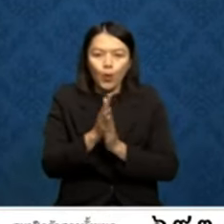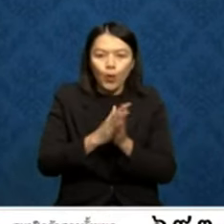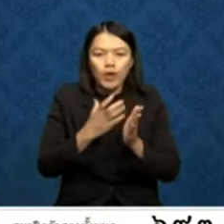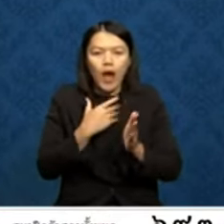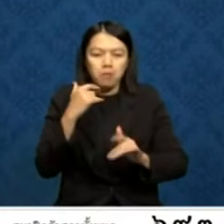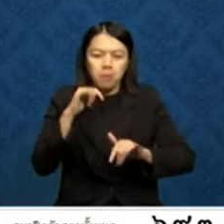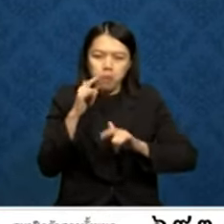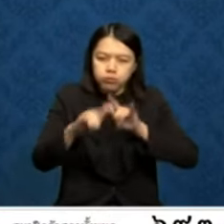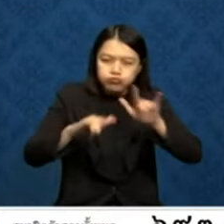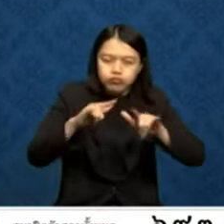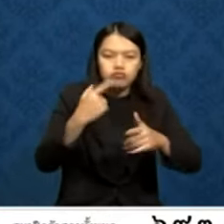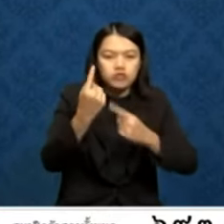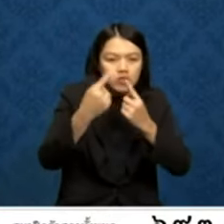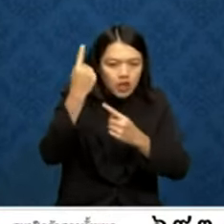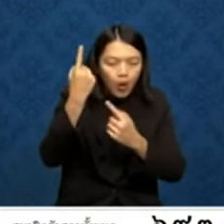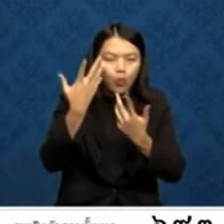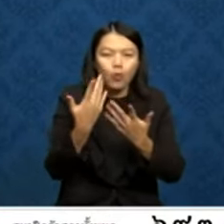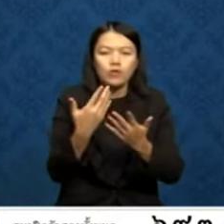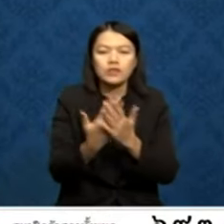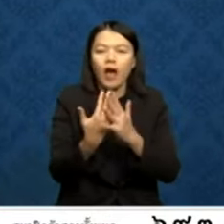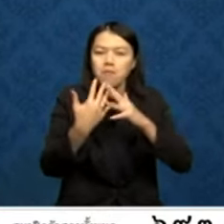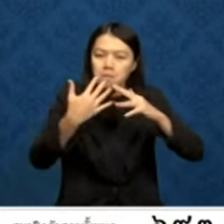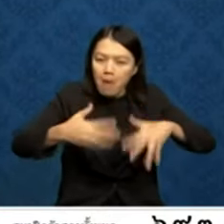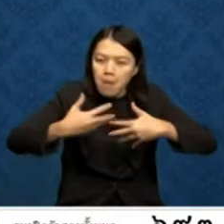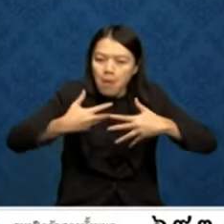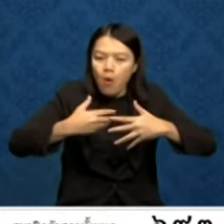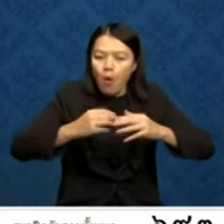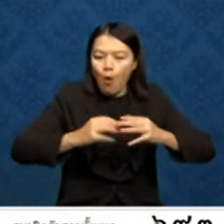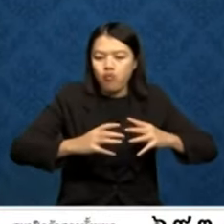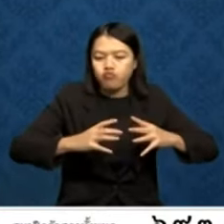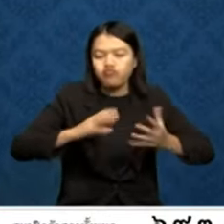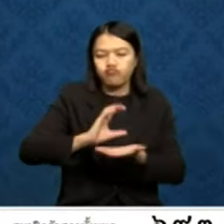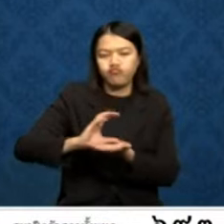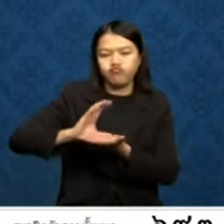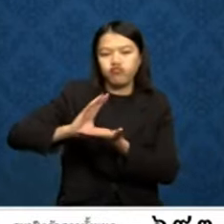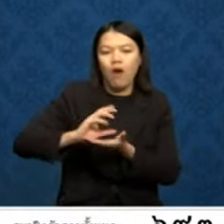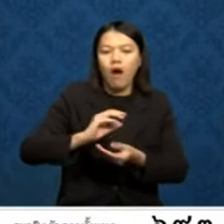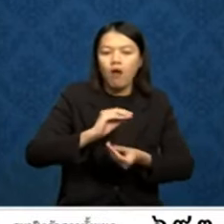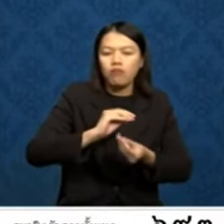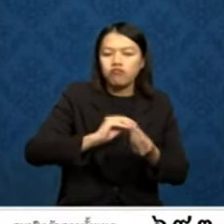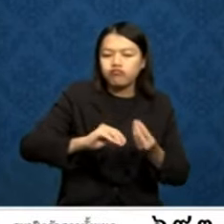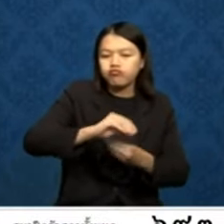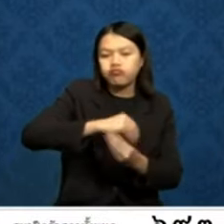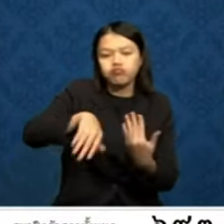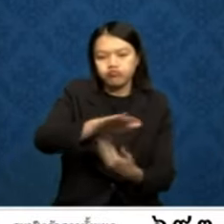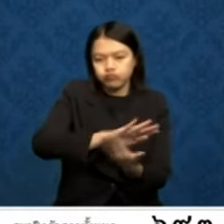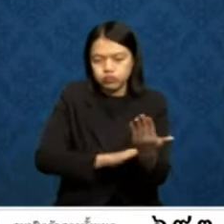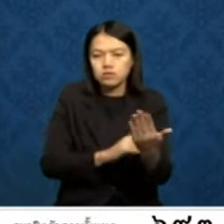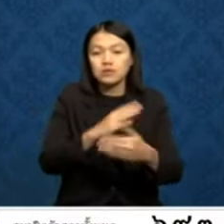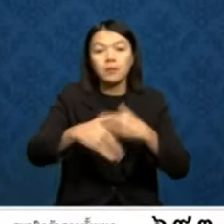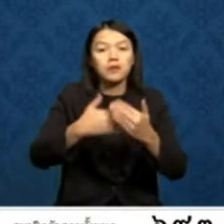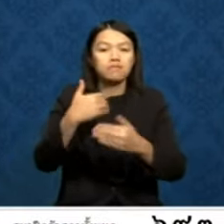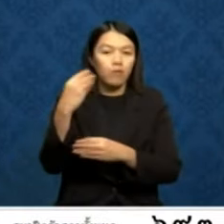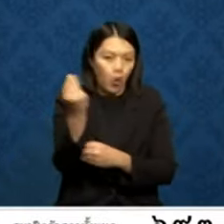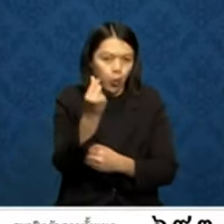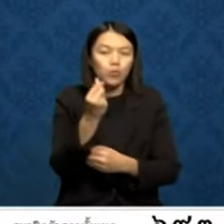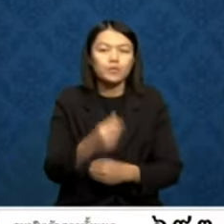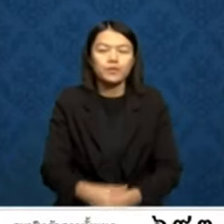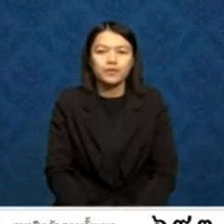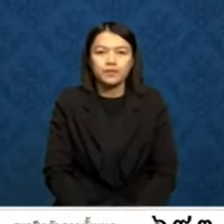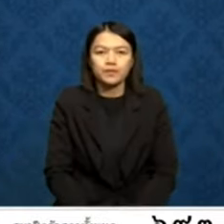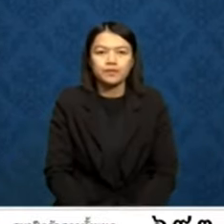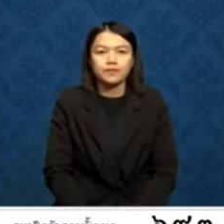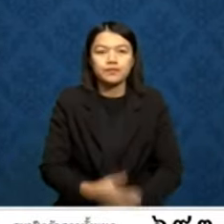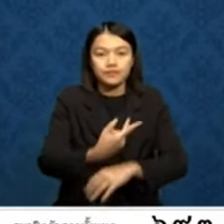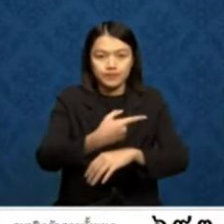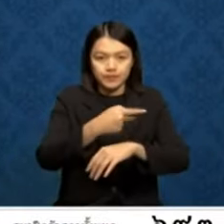าลที่จะกระจายลงสู่ผู้ประกอบการในประเทศได้อย่างรวดเร็วท่านประธานรัฐสภ